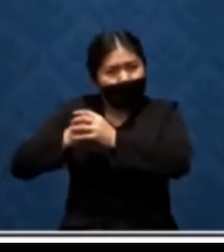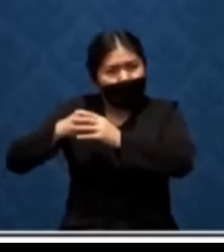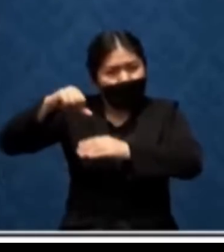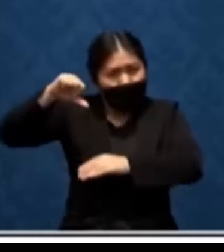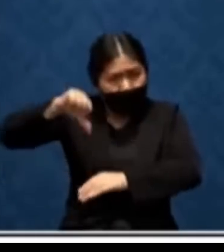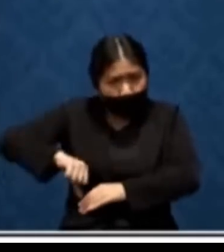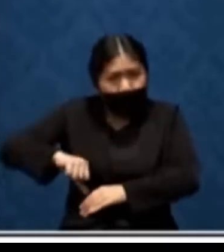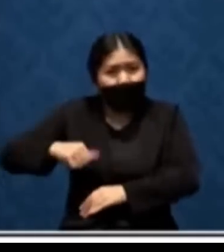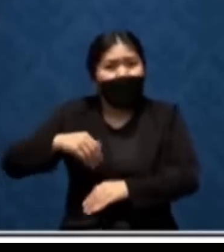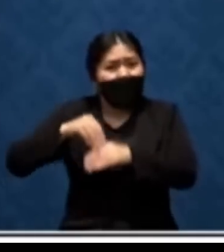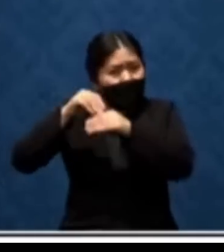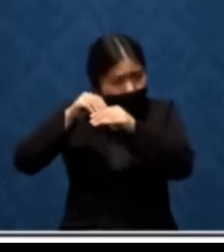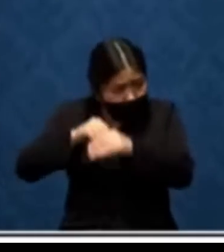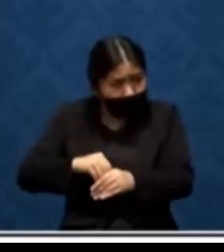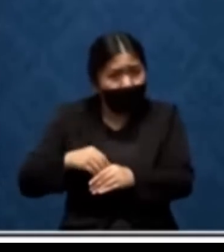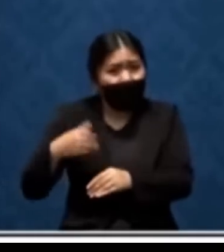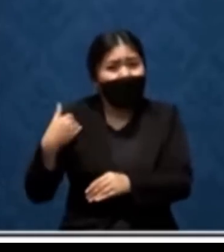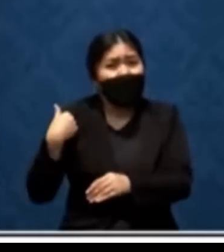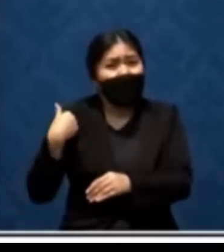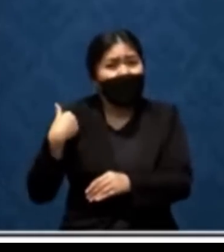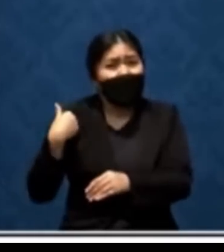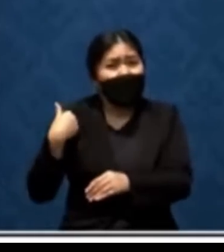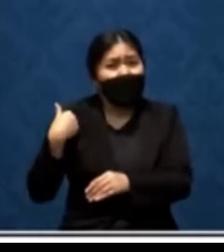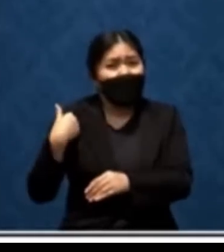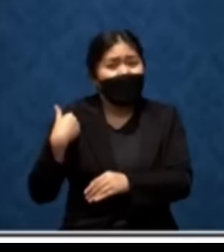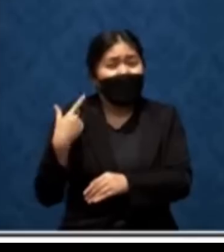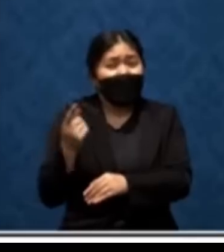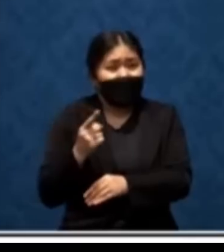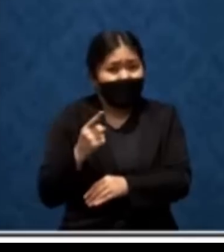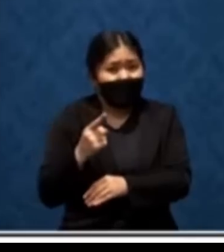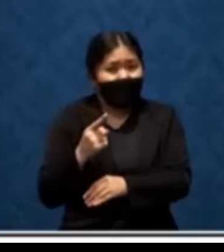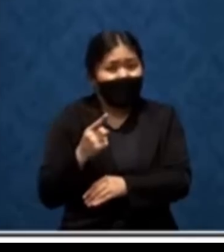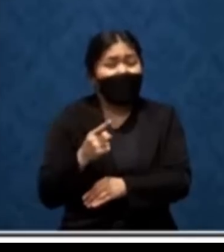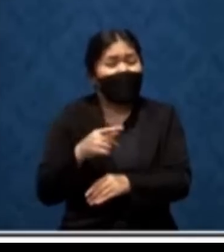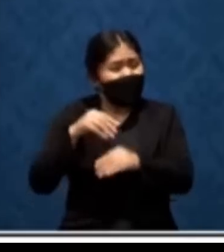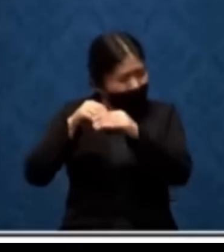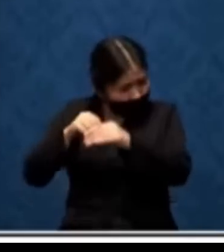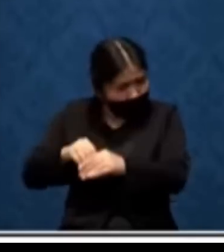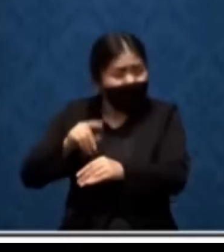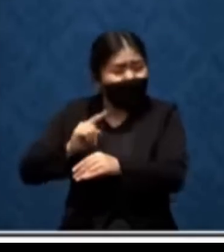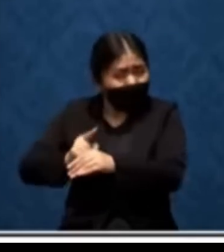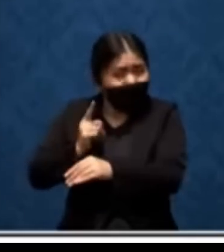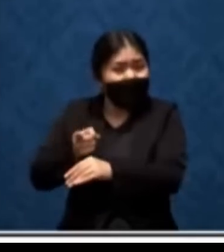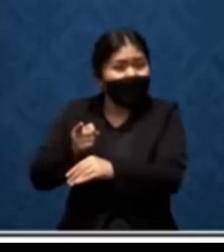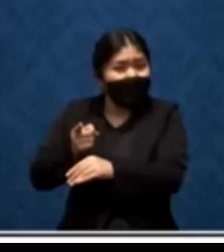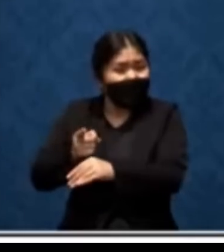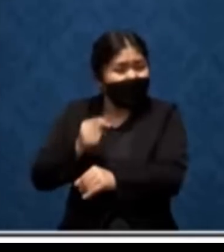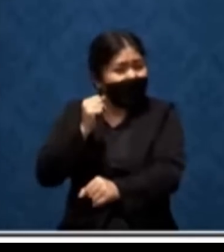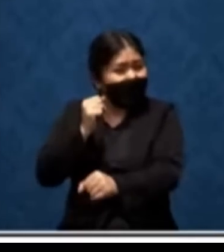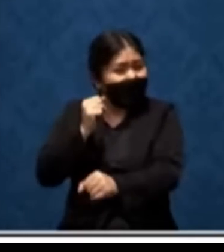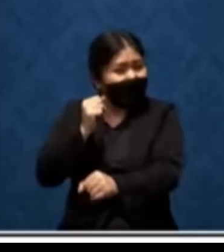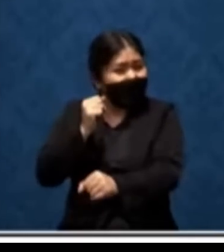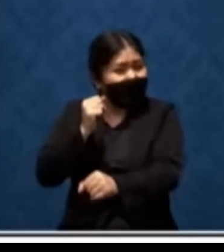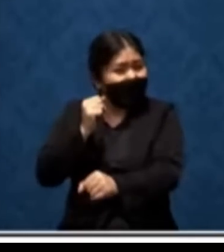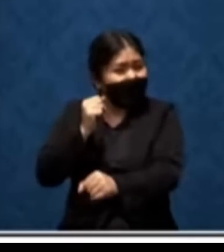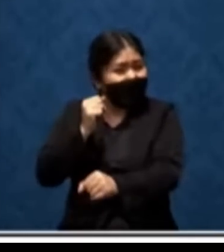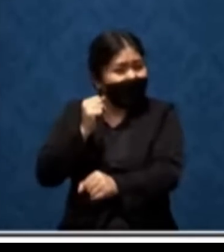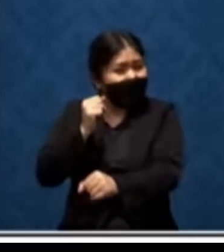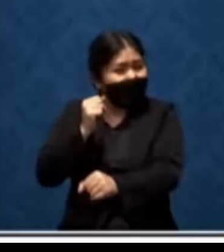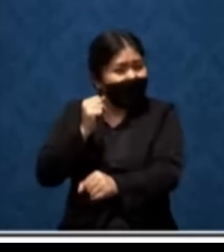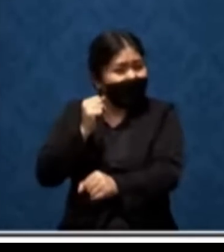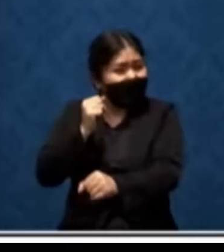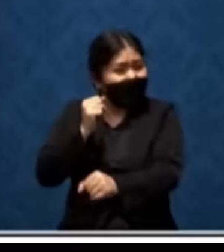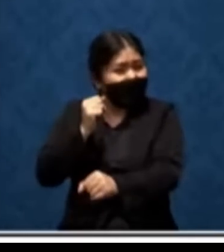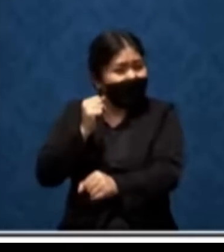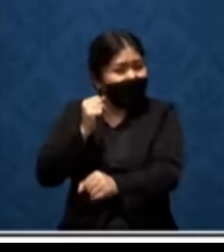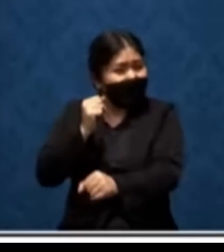ยังอยู่ค่ะยังไม่ตัดสายนะครับยังทำงานร่วมกับกระบวนการของผู้มีอิ